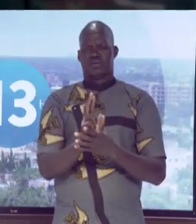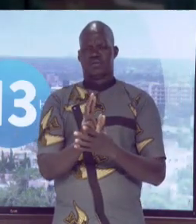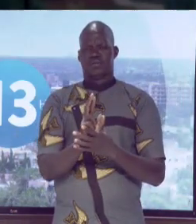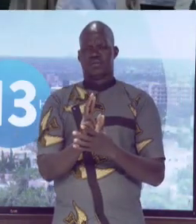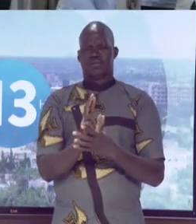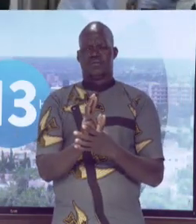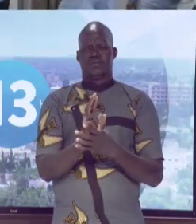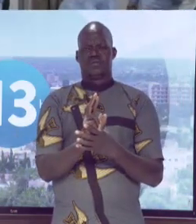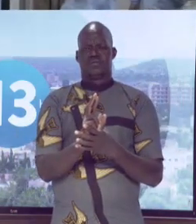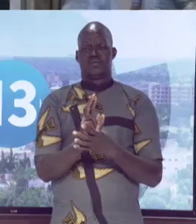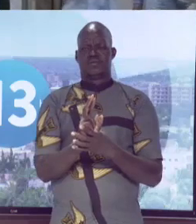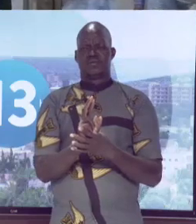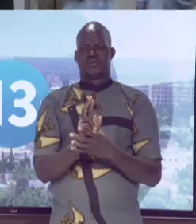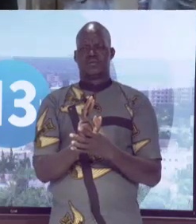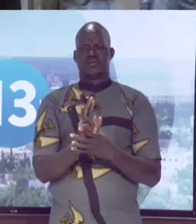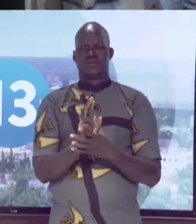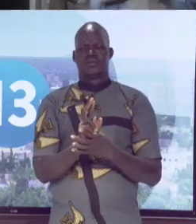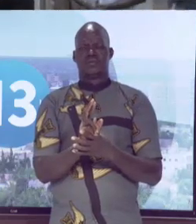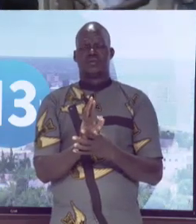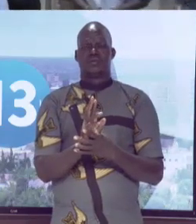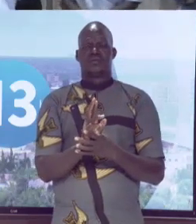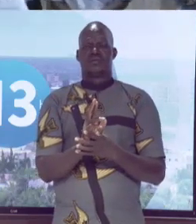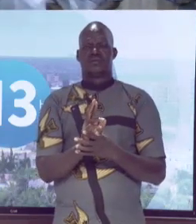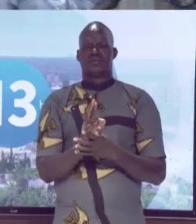Zongo. Et c'est fait.